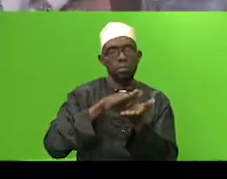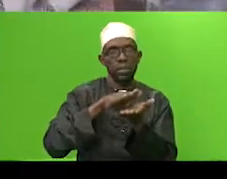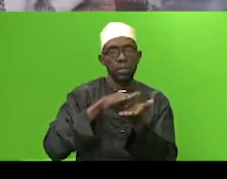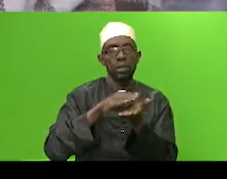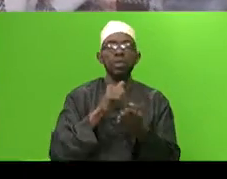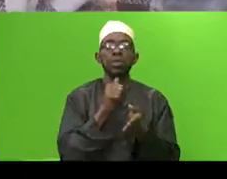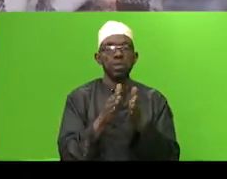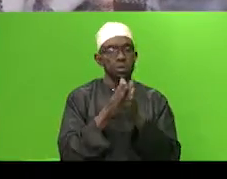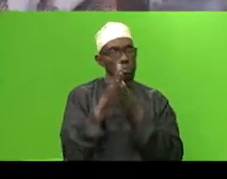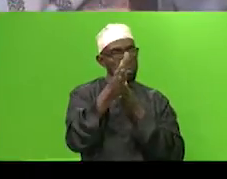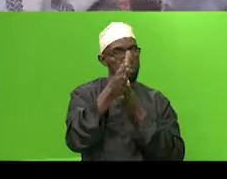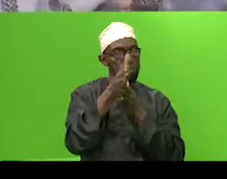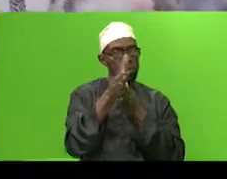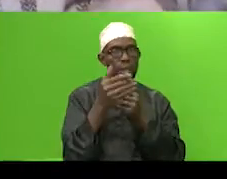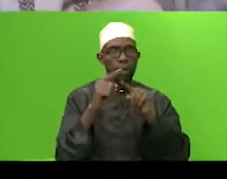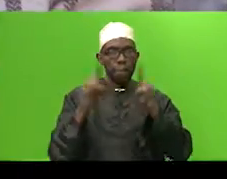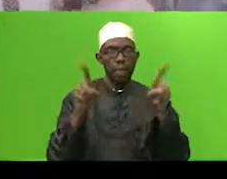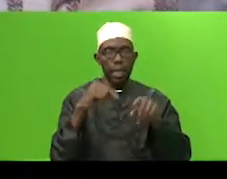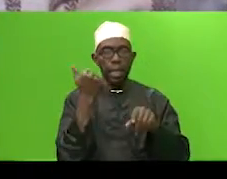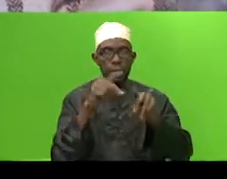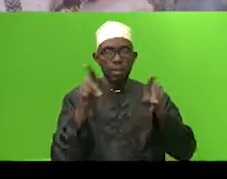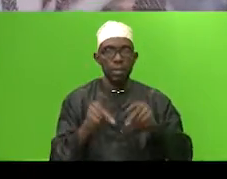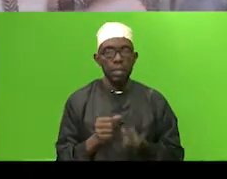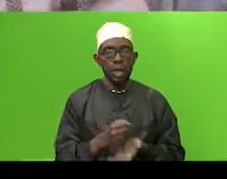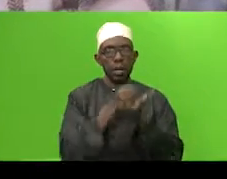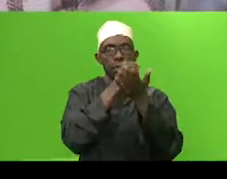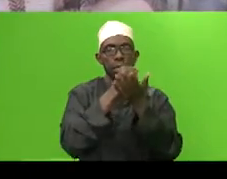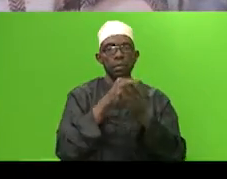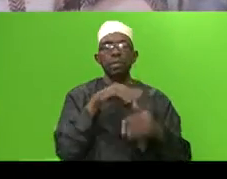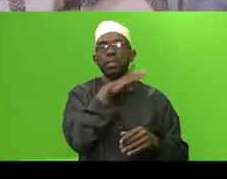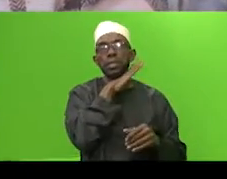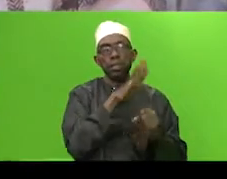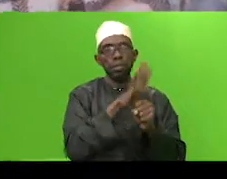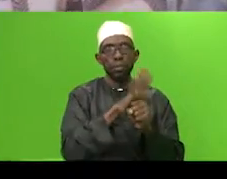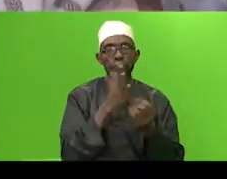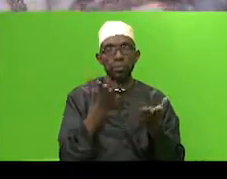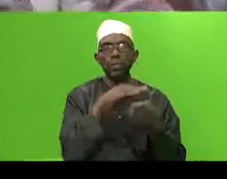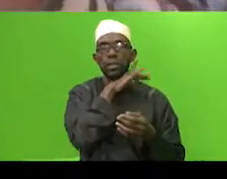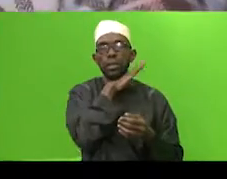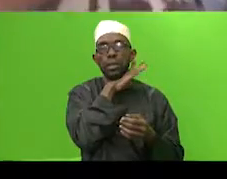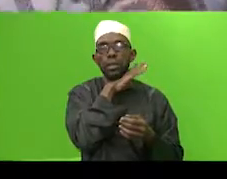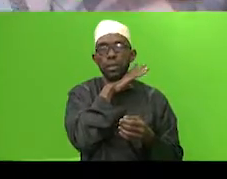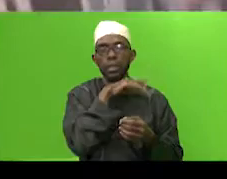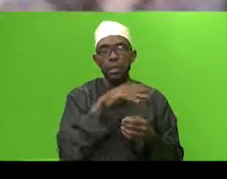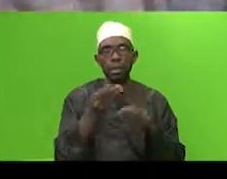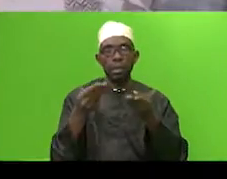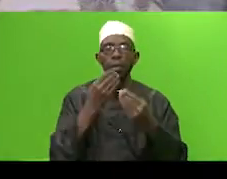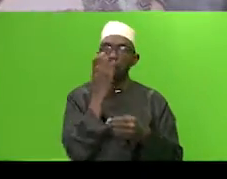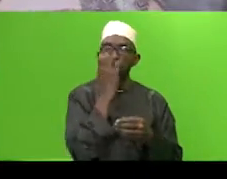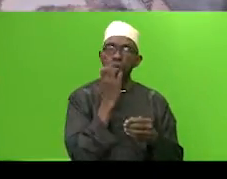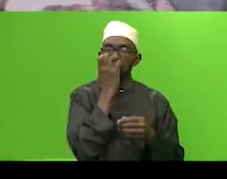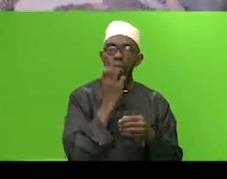Sio straight kabisa, lakini upande mwingine ilitusaidia juu ya uchafu. Uchafu si unajua mtu alikuwa anakula hiyo